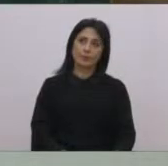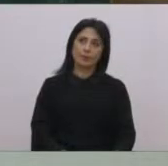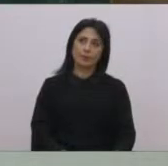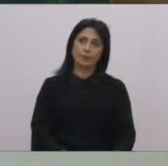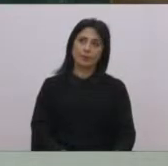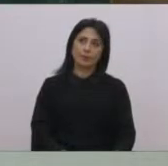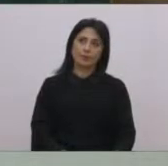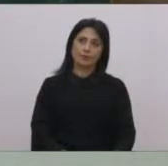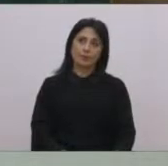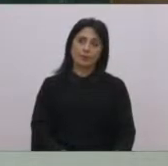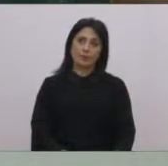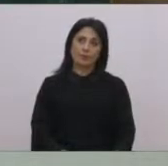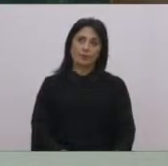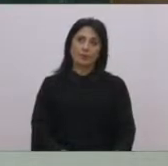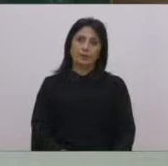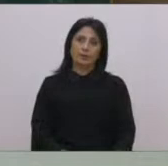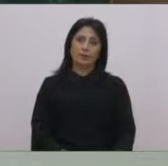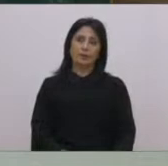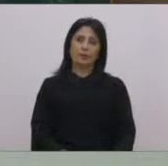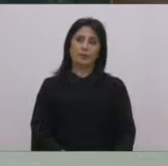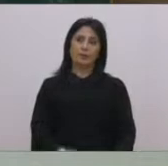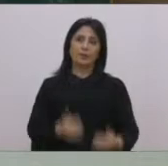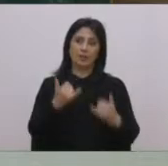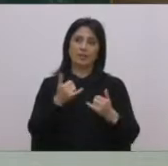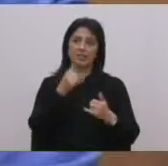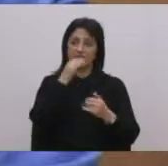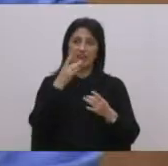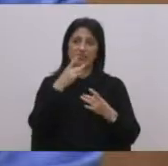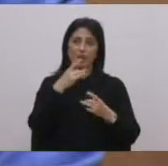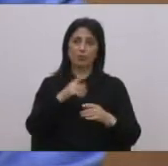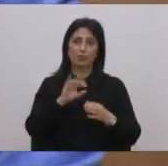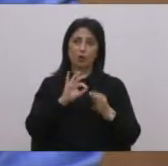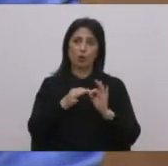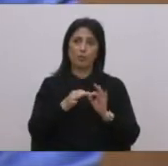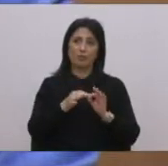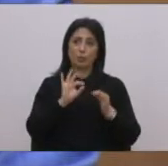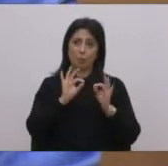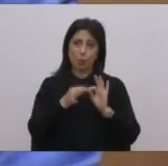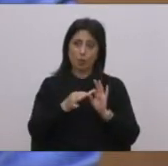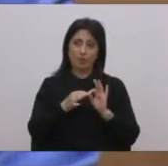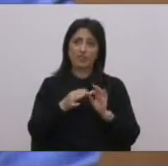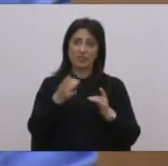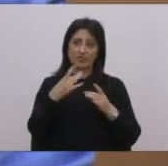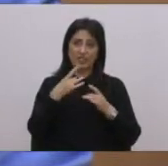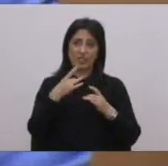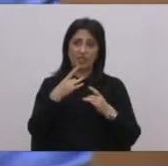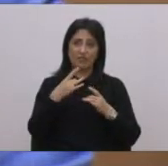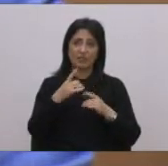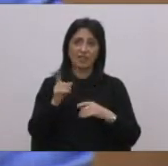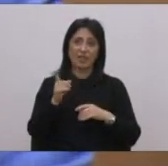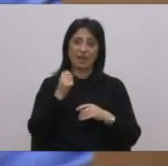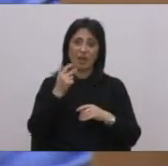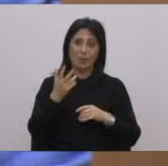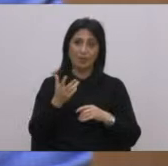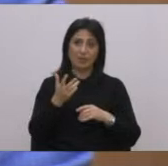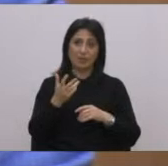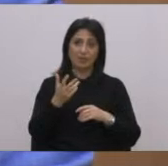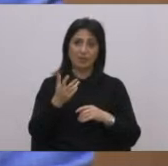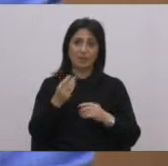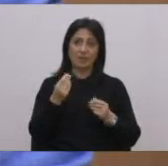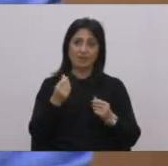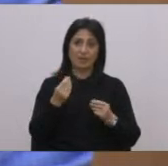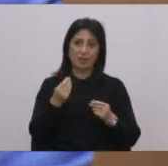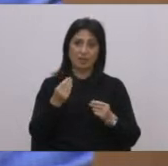bimit. Aceasta, trebuie să-ți merg eu neba, concretulat. Ai concretulat, kvit harit, randeni,